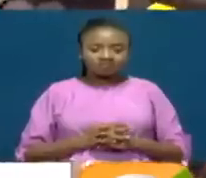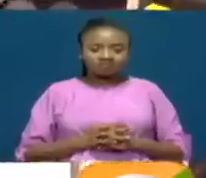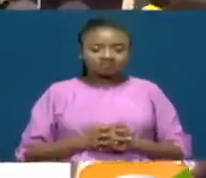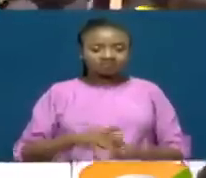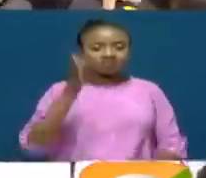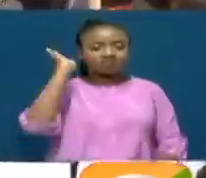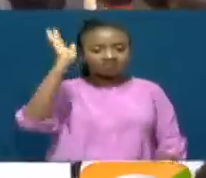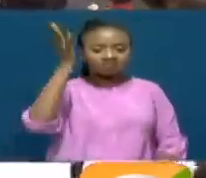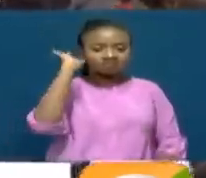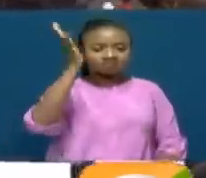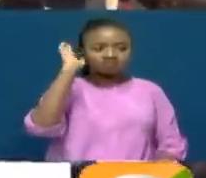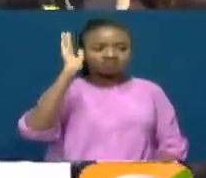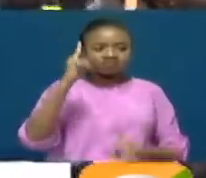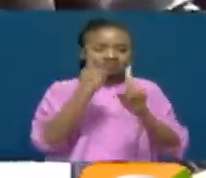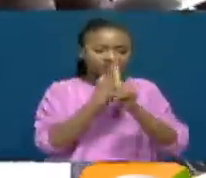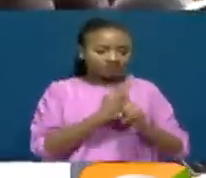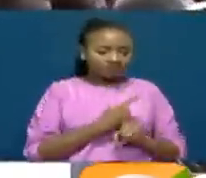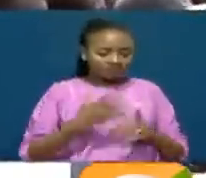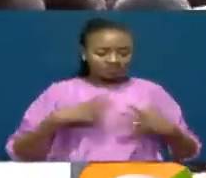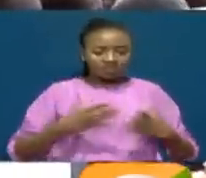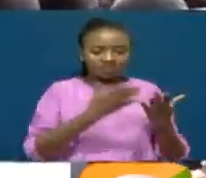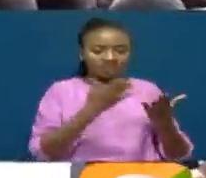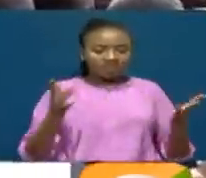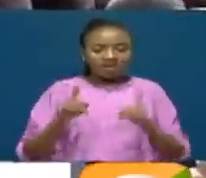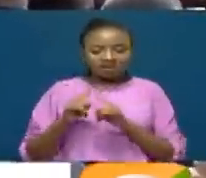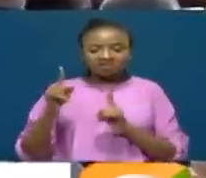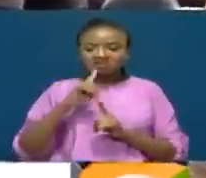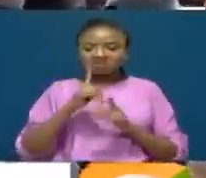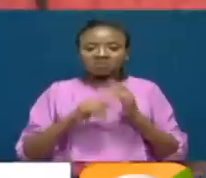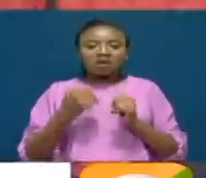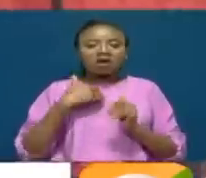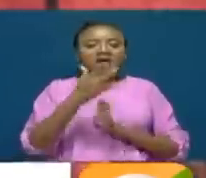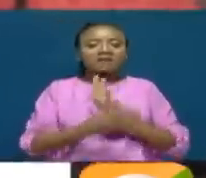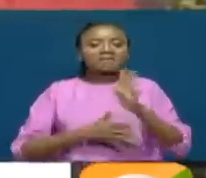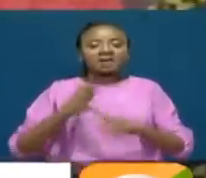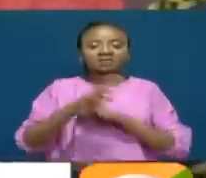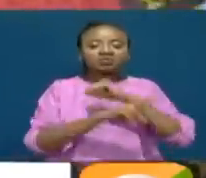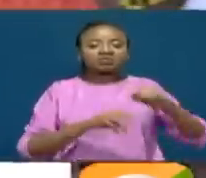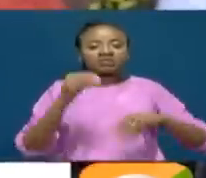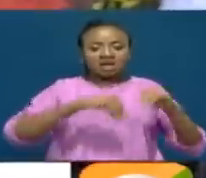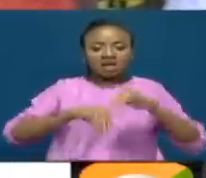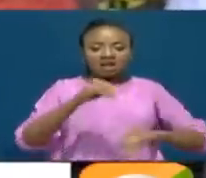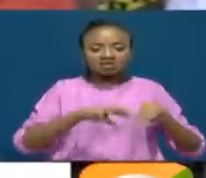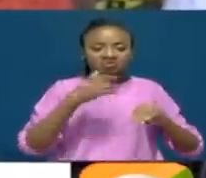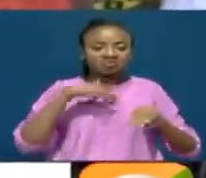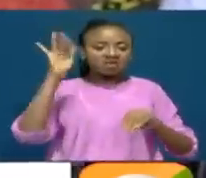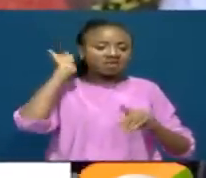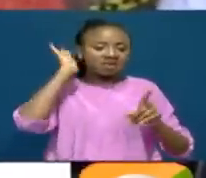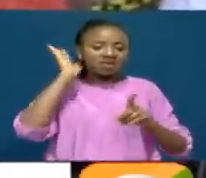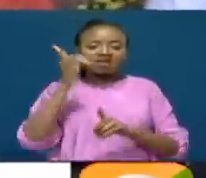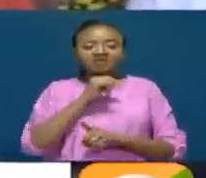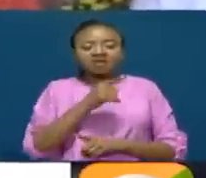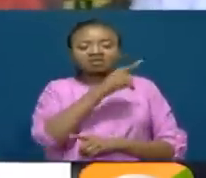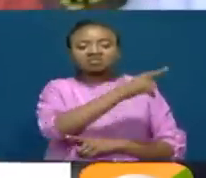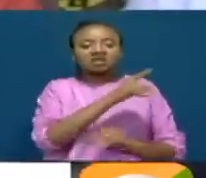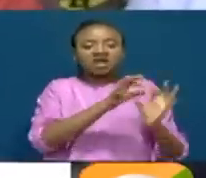Addressing a series of rallies, Ruto alleged a plot to rig the August 9th election. Ati mimi nasikia wale watu wa kuzimia.